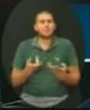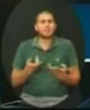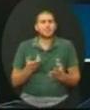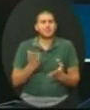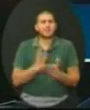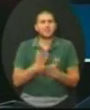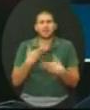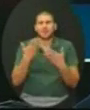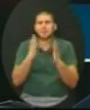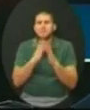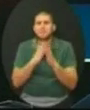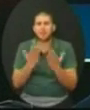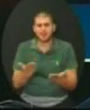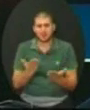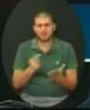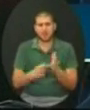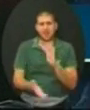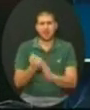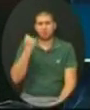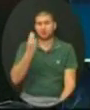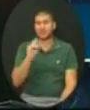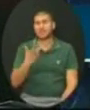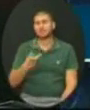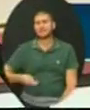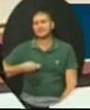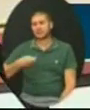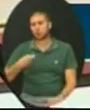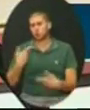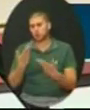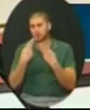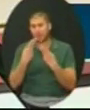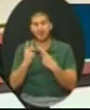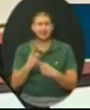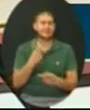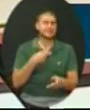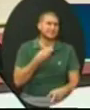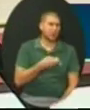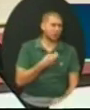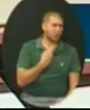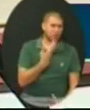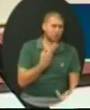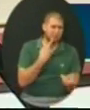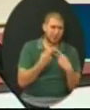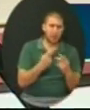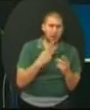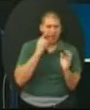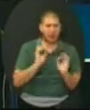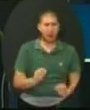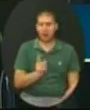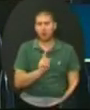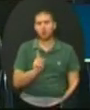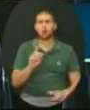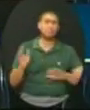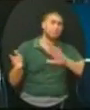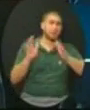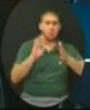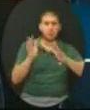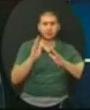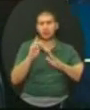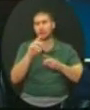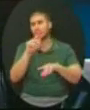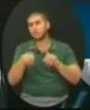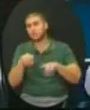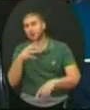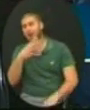לשים להם קורת גג, אוקיי, כי לקחנו את הכסף. אם שכר דירה נותן מענה, אז... אבל שכר דירה לא באמת נותן מענה, כי הוא לא ריאלי, כי הוא נע בממוצע, זה יכול